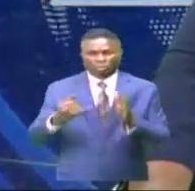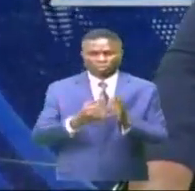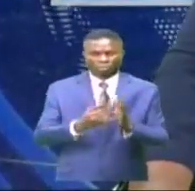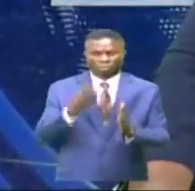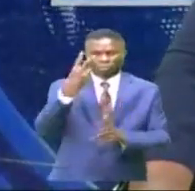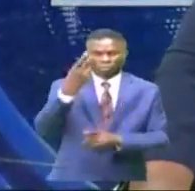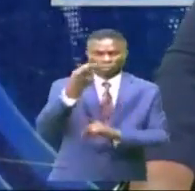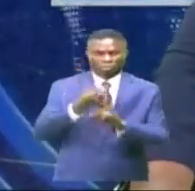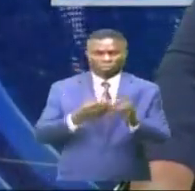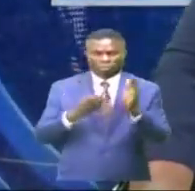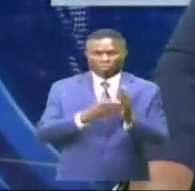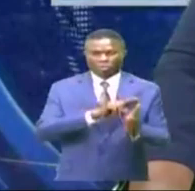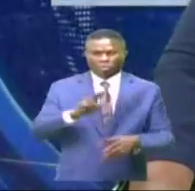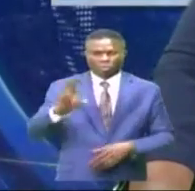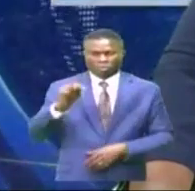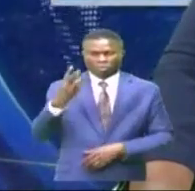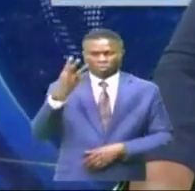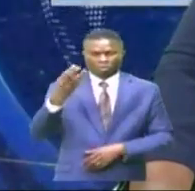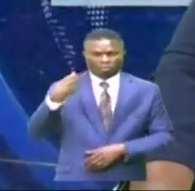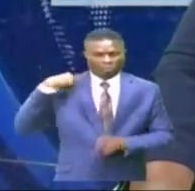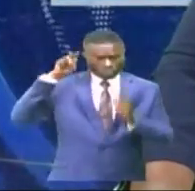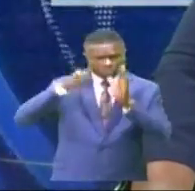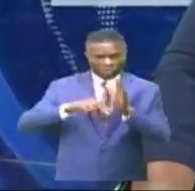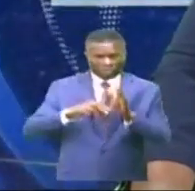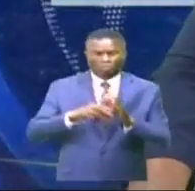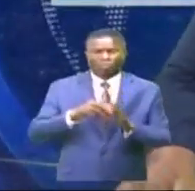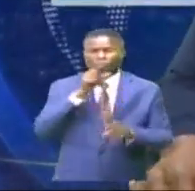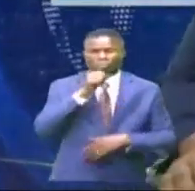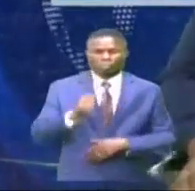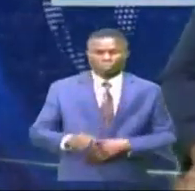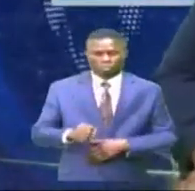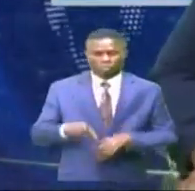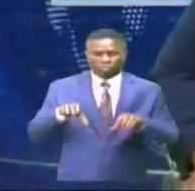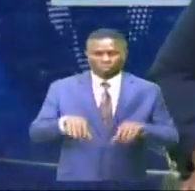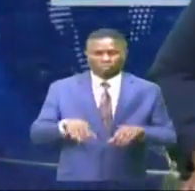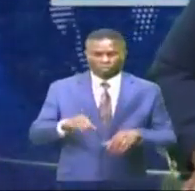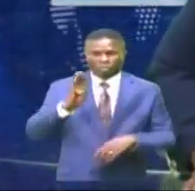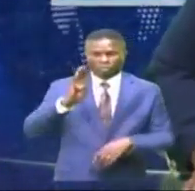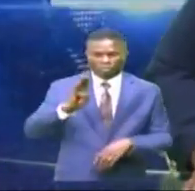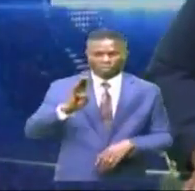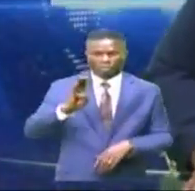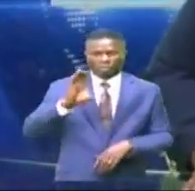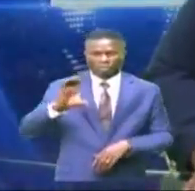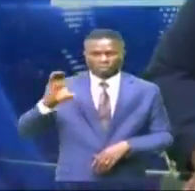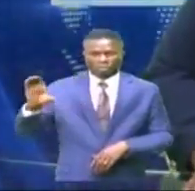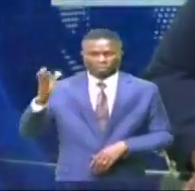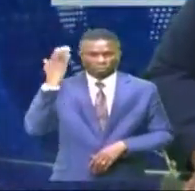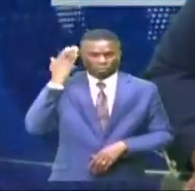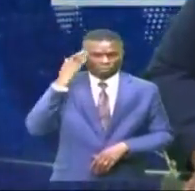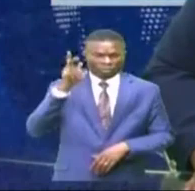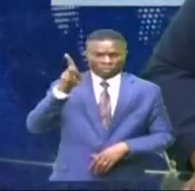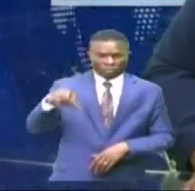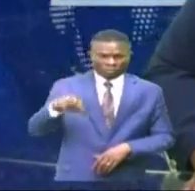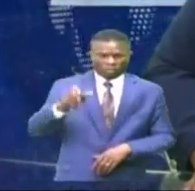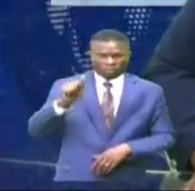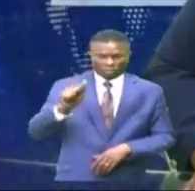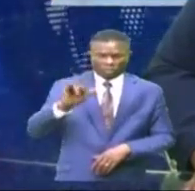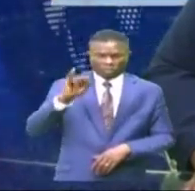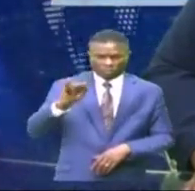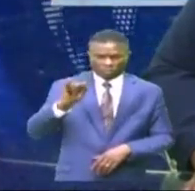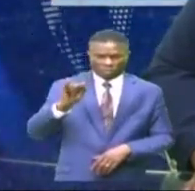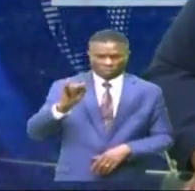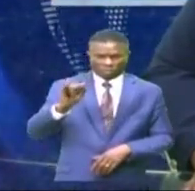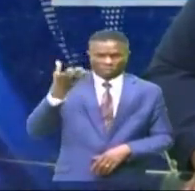2 septembre 2023 du gouverneur honoraire de la Banque centrale du Congo BCC monsieur pipi pierre